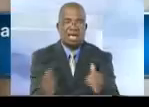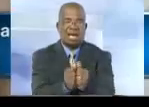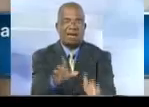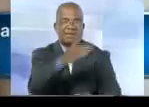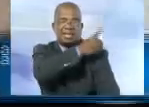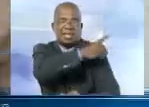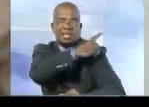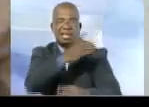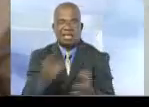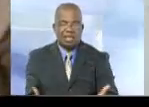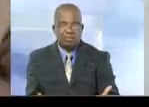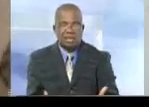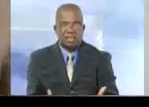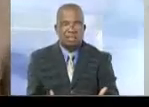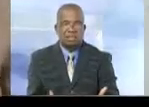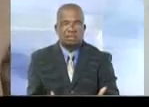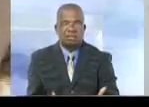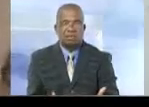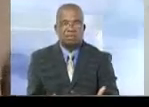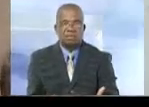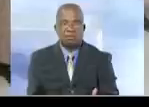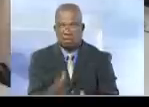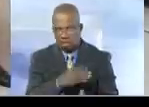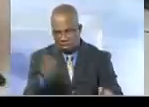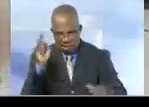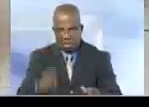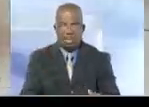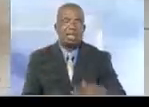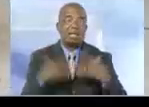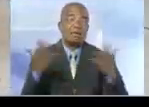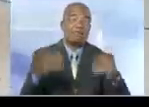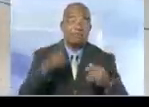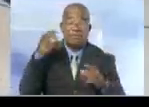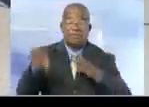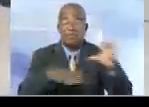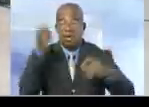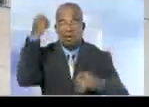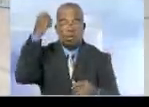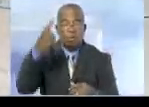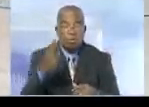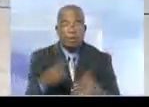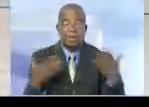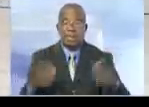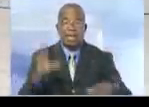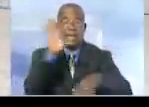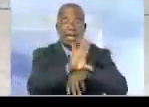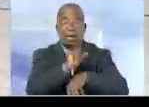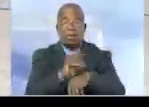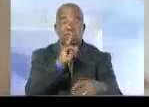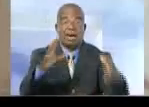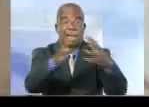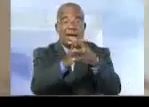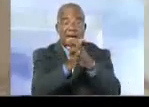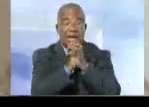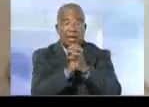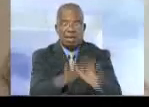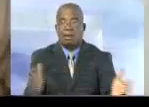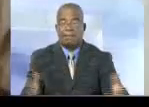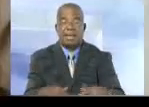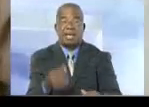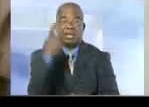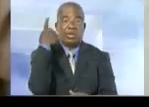zones-là, que la Côte d'Ivoire est réunifiée. L'unicité de caisse est une réalité. La douane à